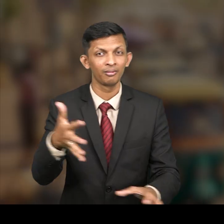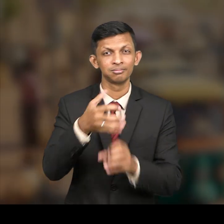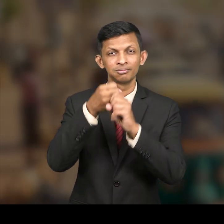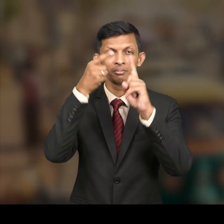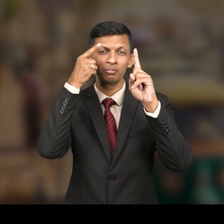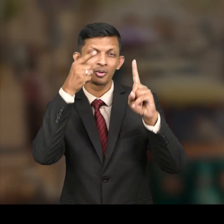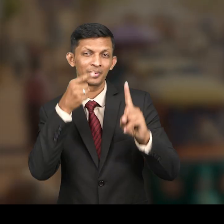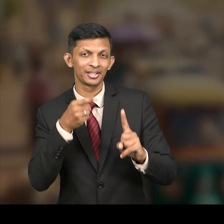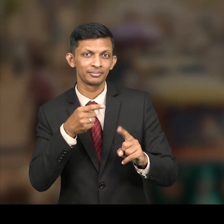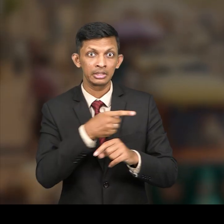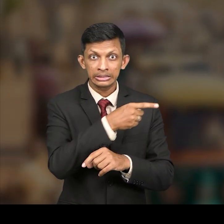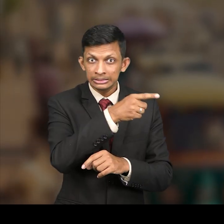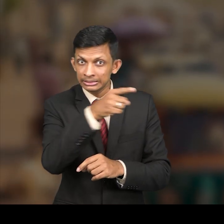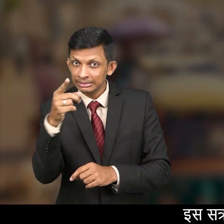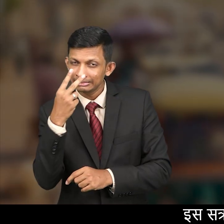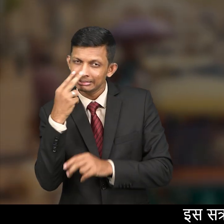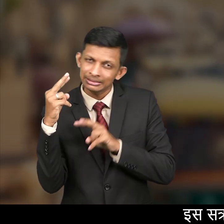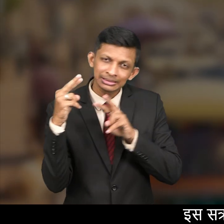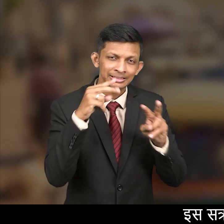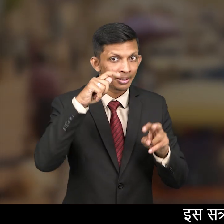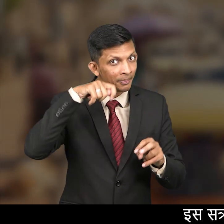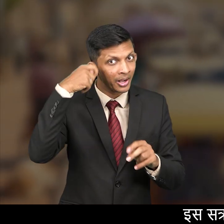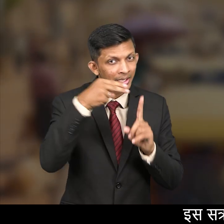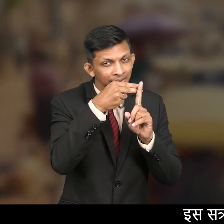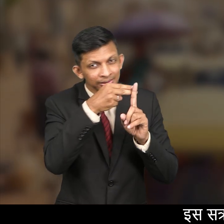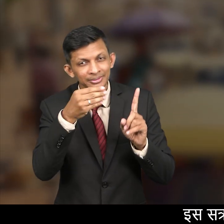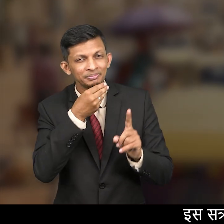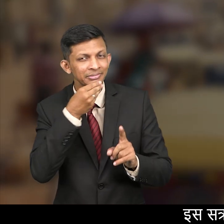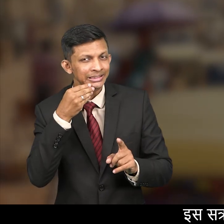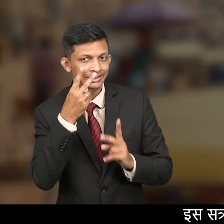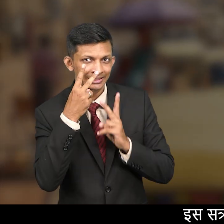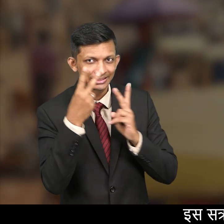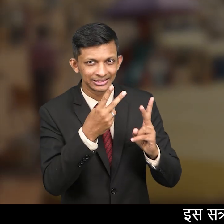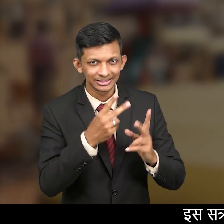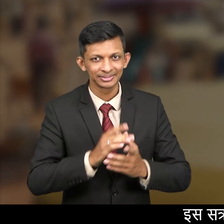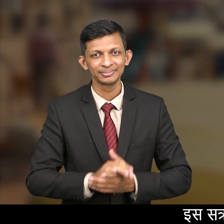सीखने के परिणाम इस सत्र के बाद आप निम्न में सक्षम होंगे।